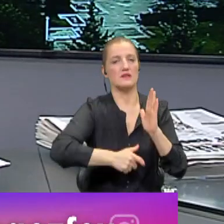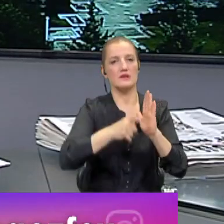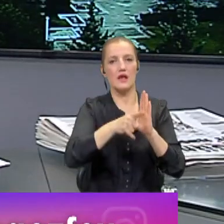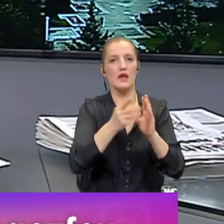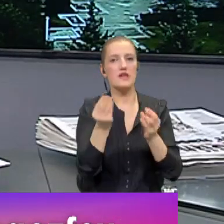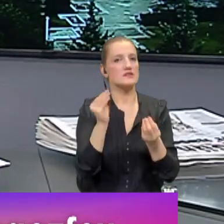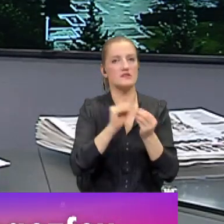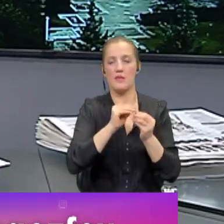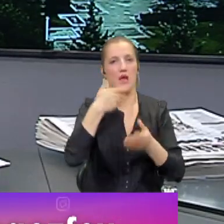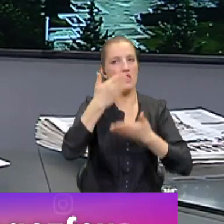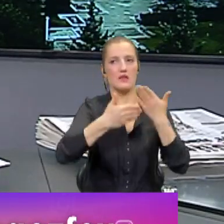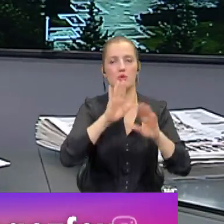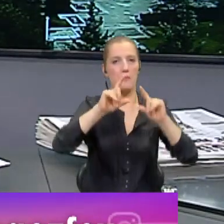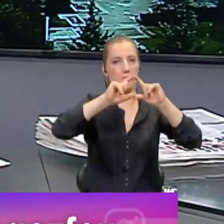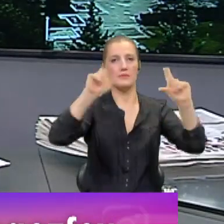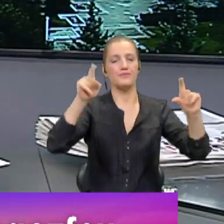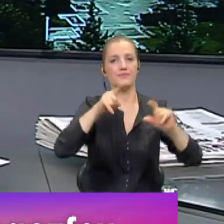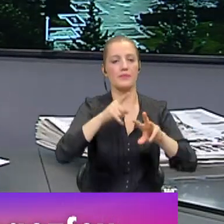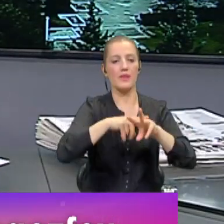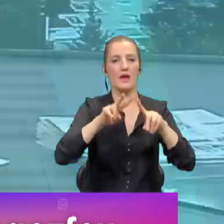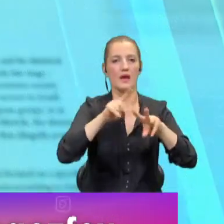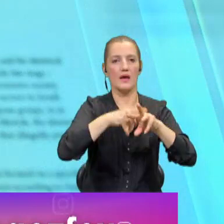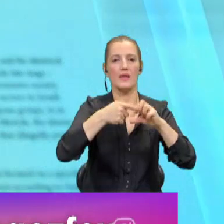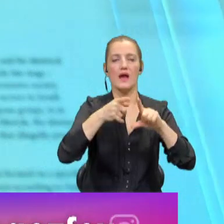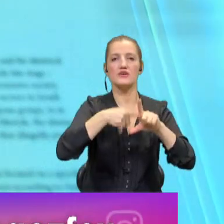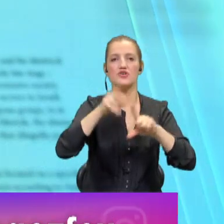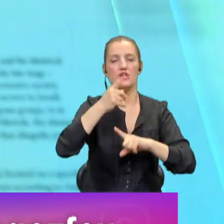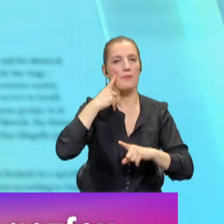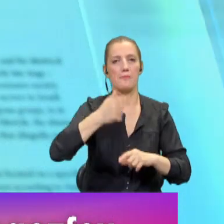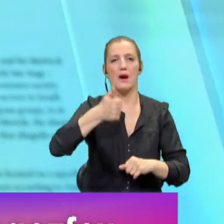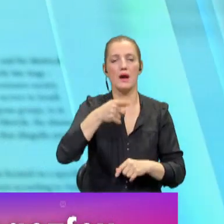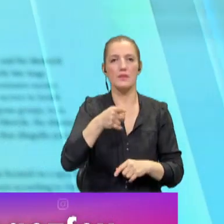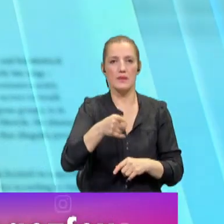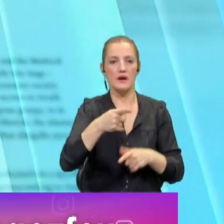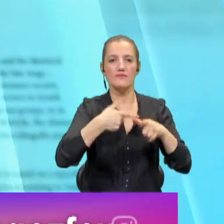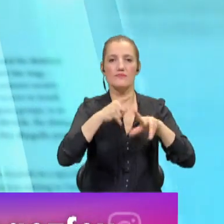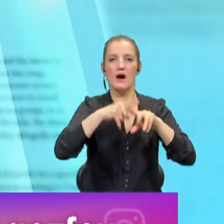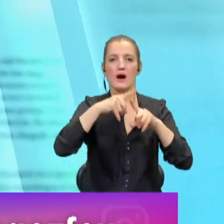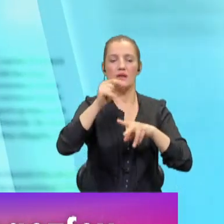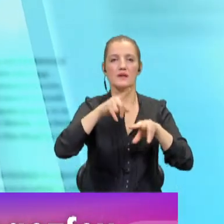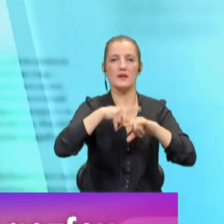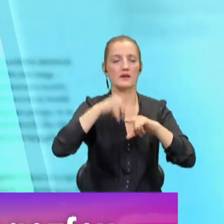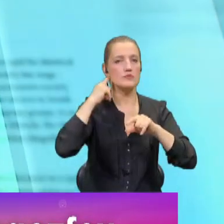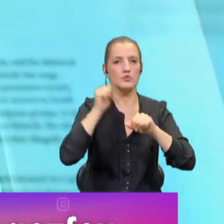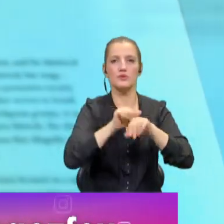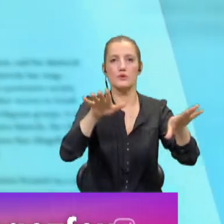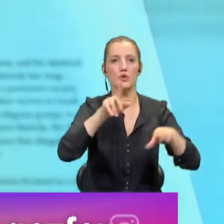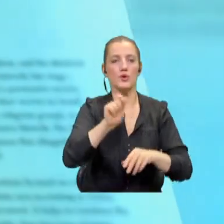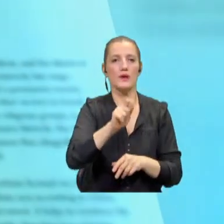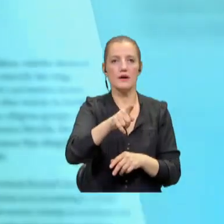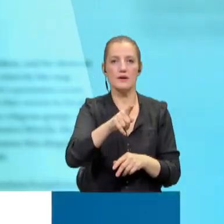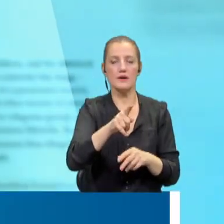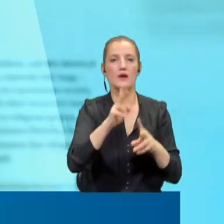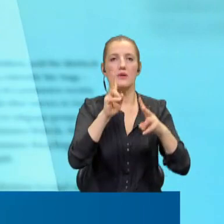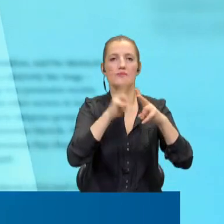zamdan söz etmiyoruz manşet enerji bakanı Fatih Dönmez in duyurduğu elektrikte kademeli fatura